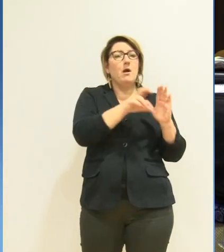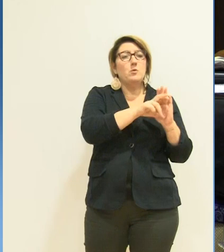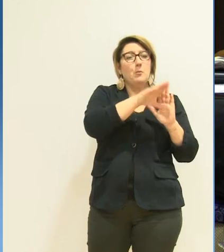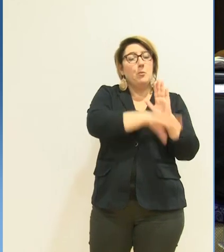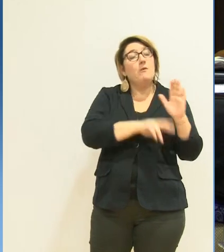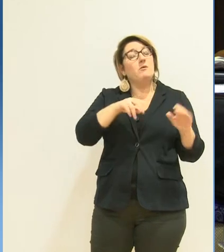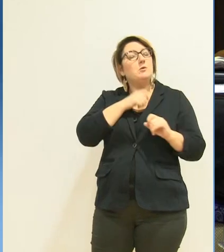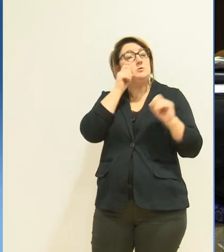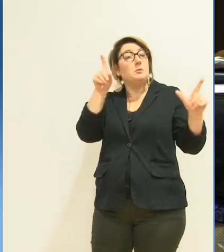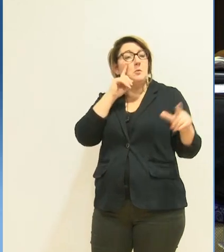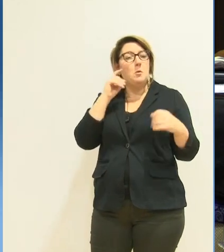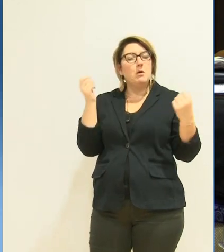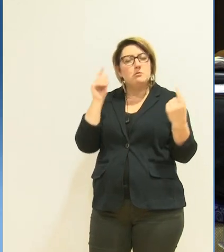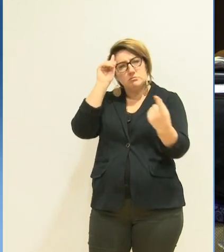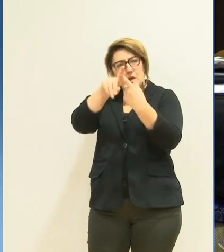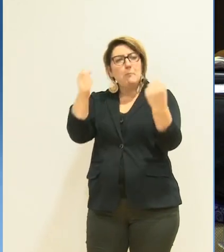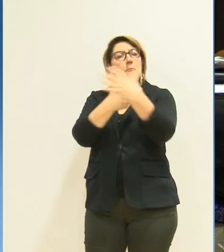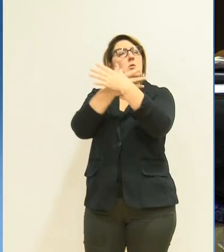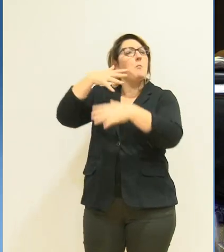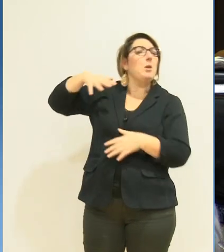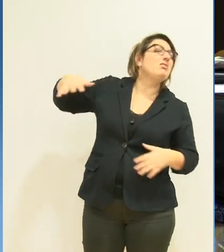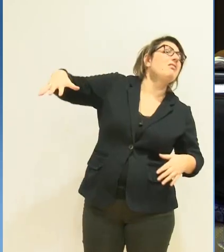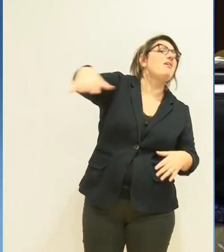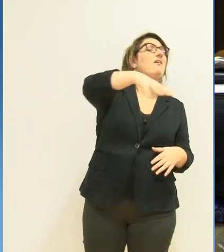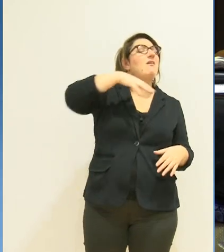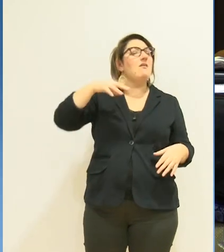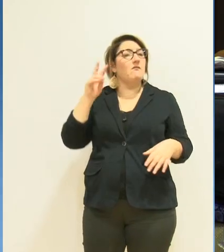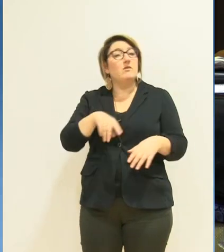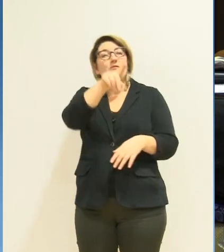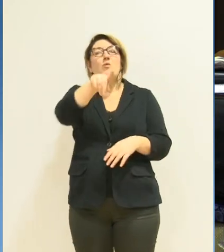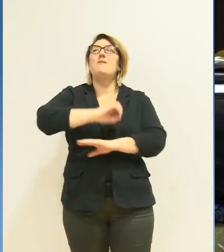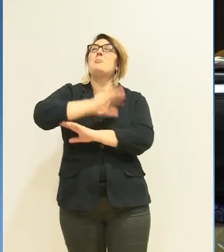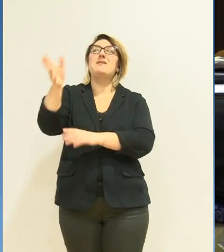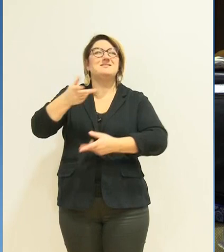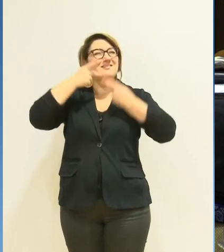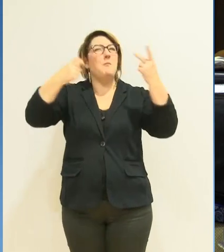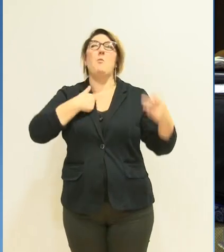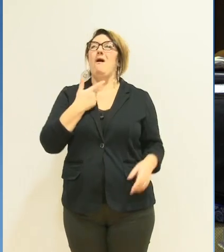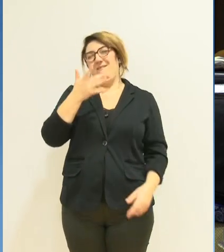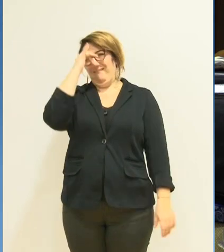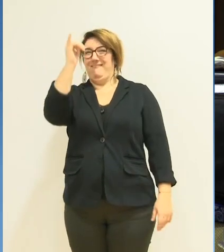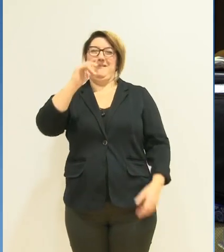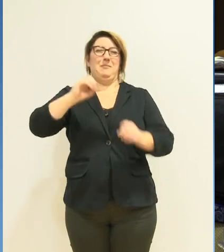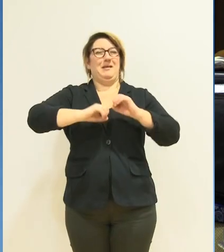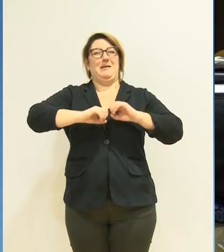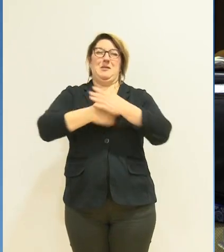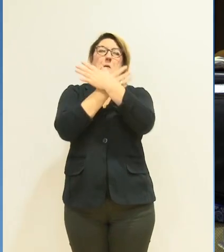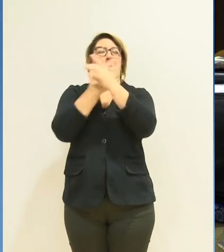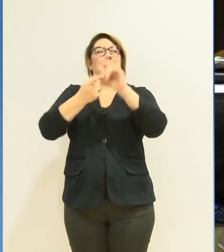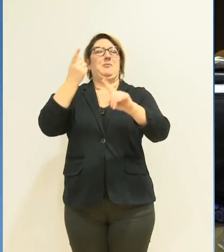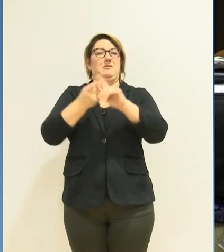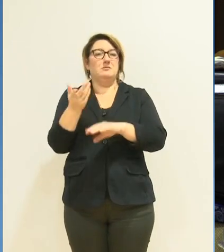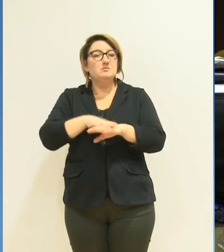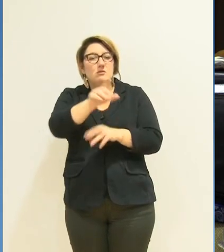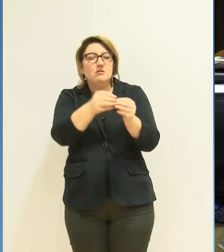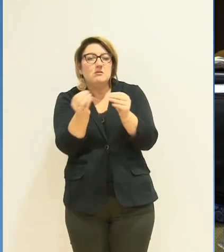métropolitaine et vous revendiquez dans certaines presses vouloir vous intéresser aux sujets métropolitain que vous fassiez si peu de cas en réalité de ce sujet là